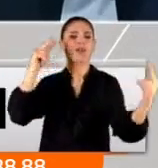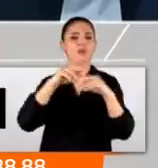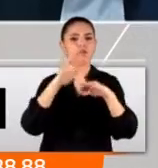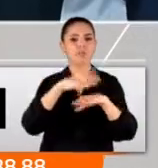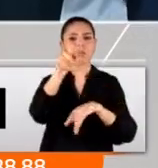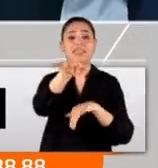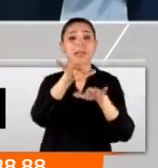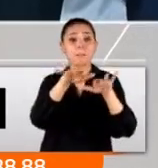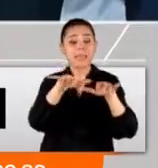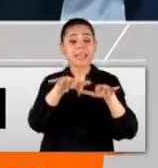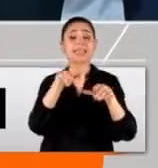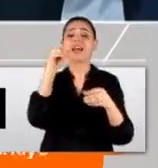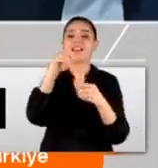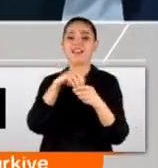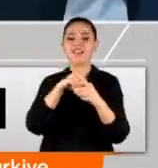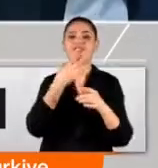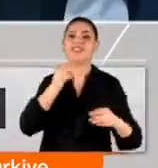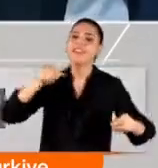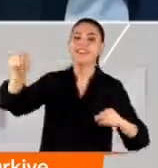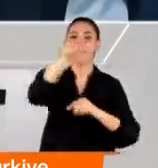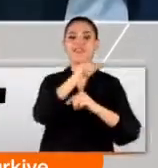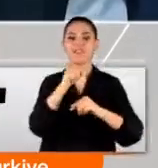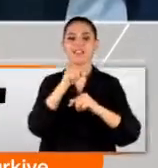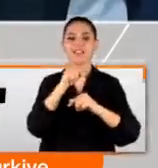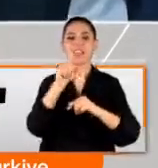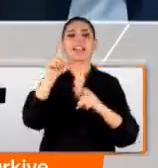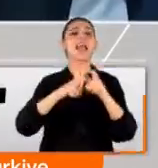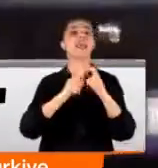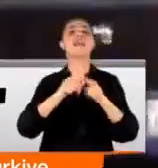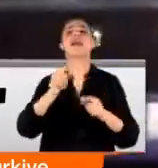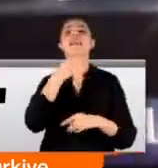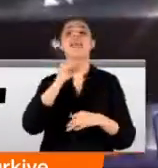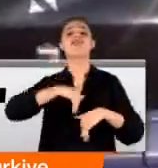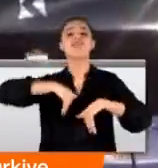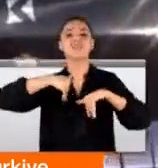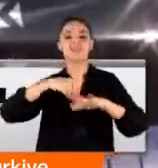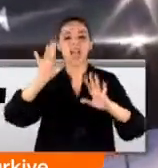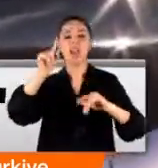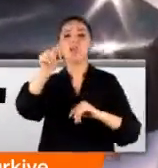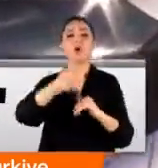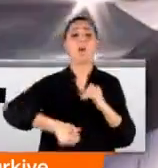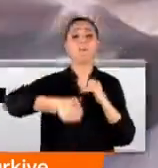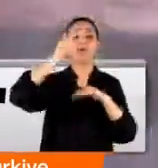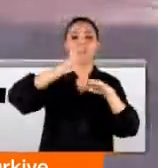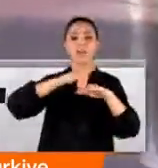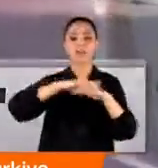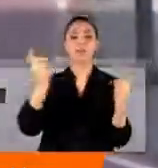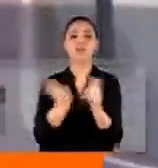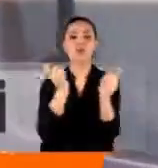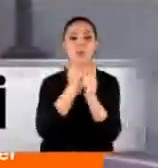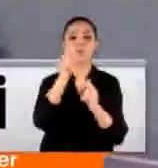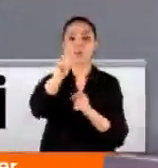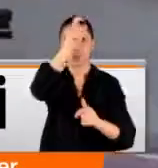bilgisayarların klavyelerinde olan gençliksiniz. LGBT gençliği değil. Erdoğan başkanlık edeceği kabine toplantısına